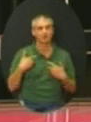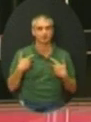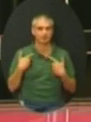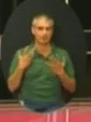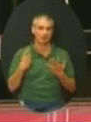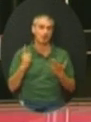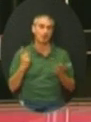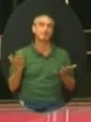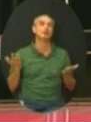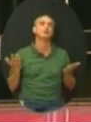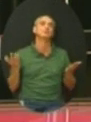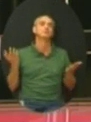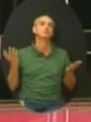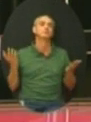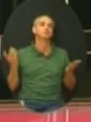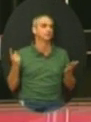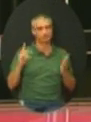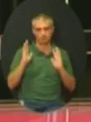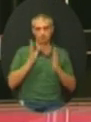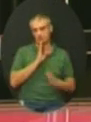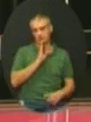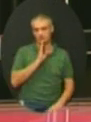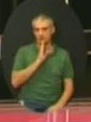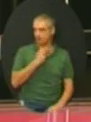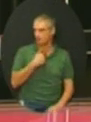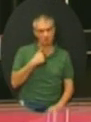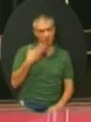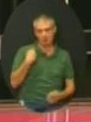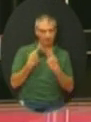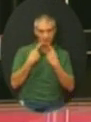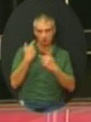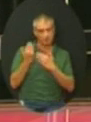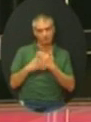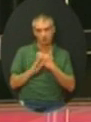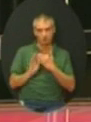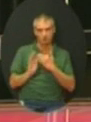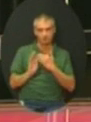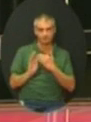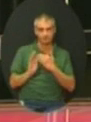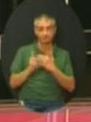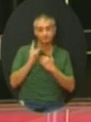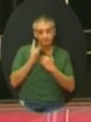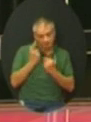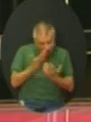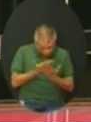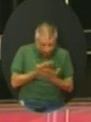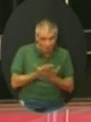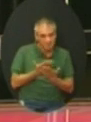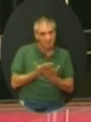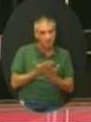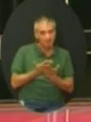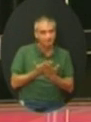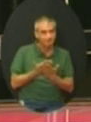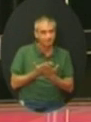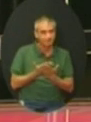שמח. אבל עוד פעם, זה מאוד בעייתי, אני לא הייתי בדיונים האחרונים, אבל העובדה